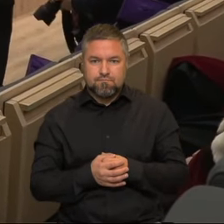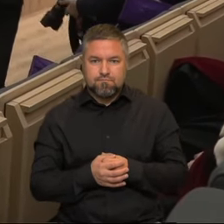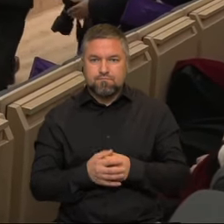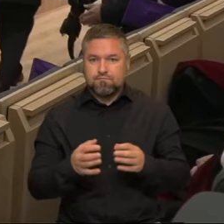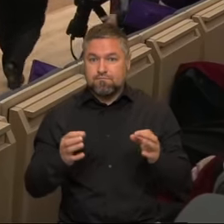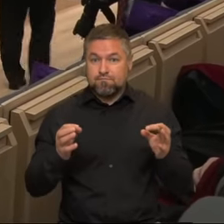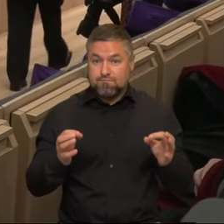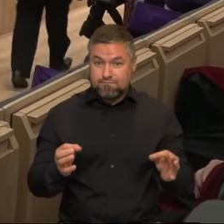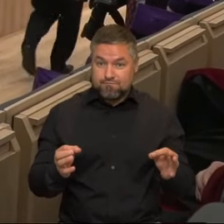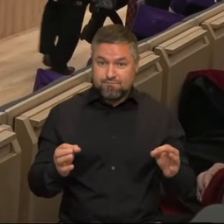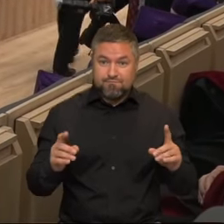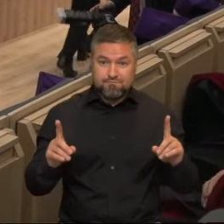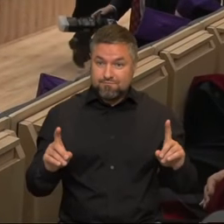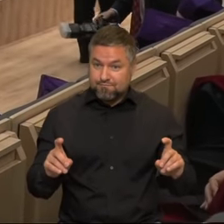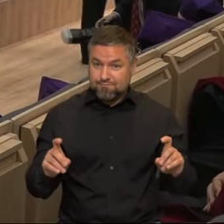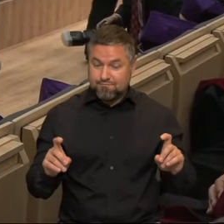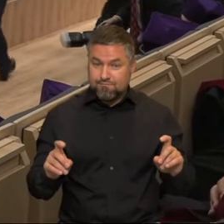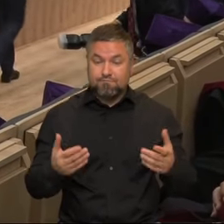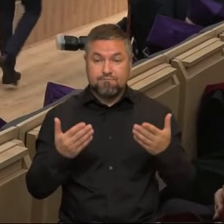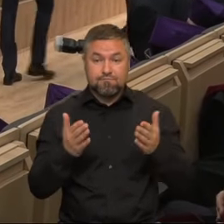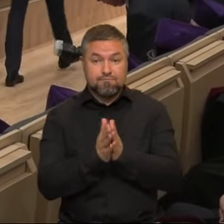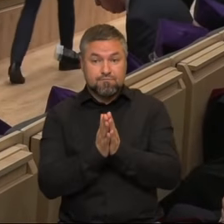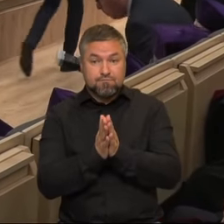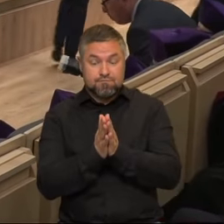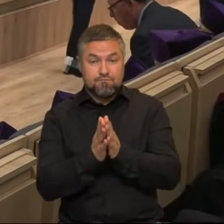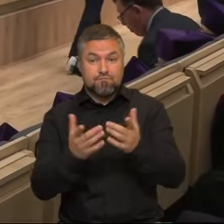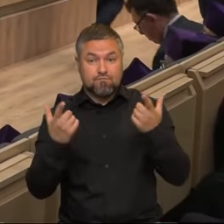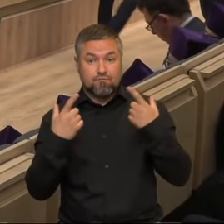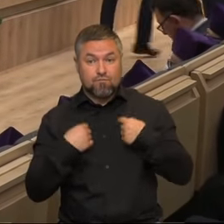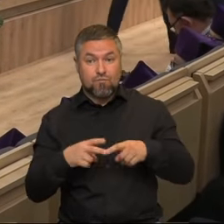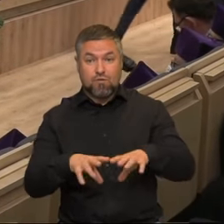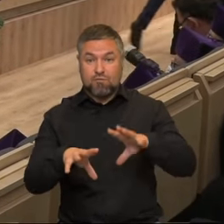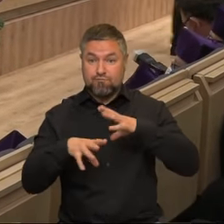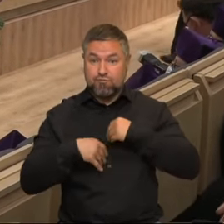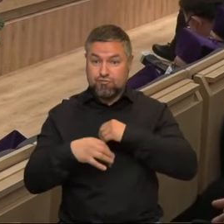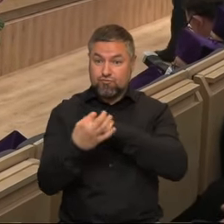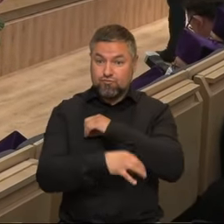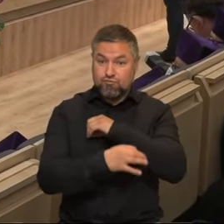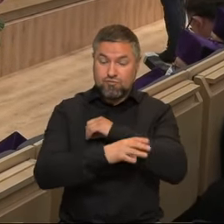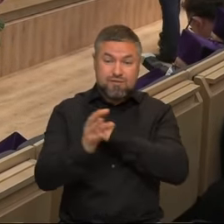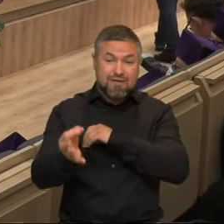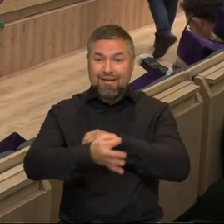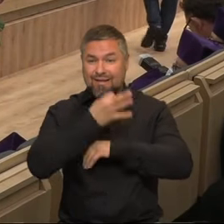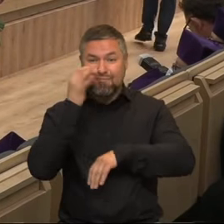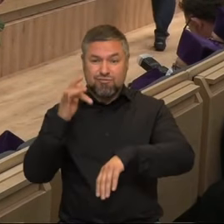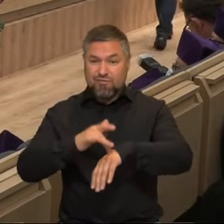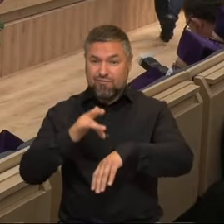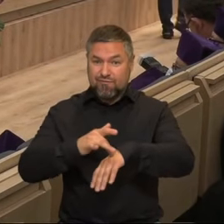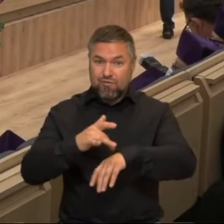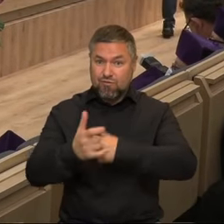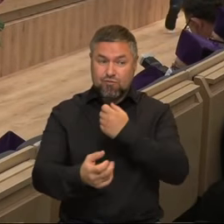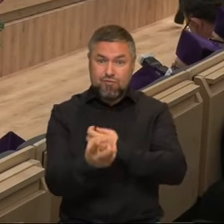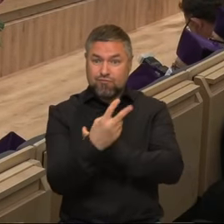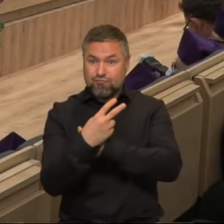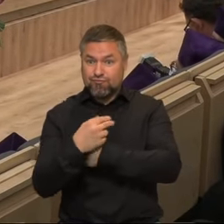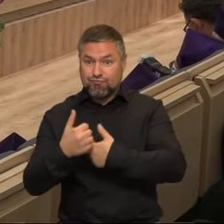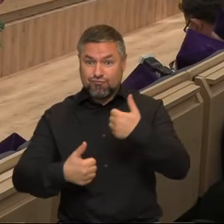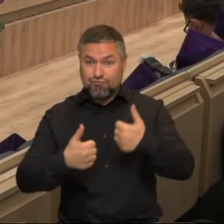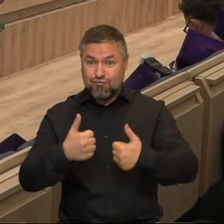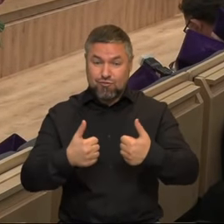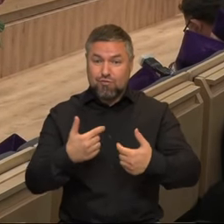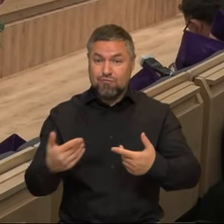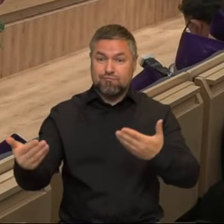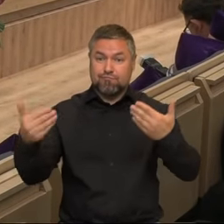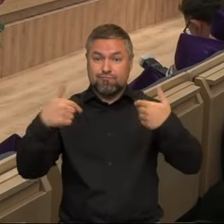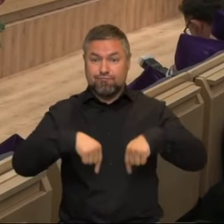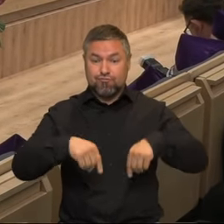Ale to teraz dopiero. Bardzo proszę osoby przyjęte na studia z najlepszymi wynikami w procesie rekrutacji o